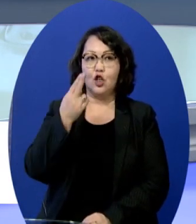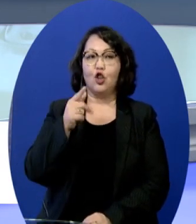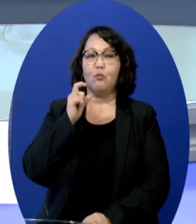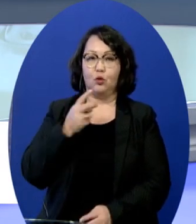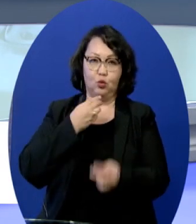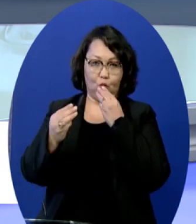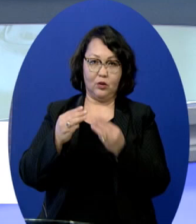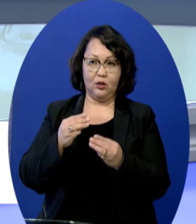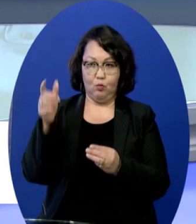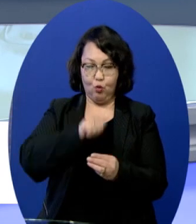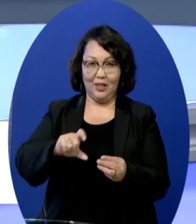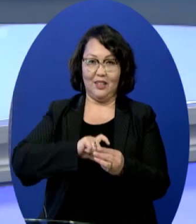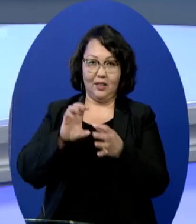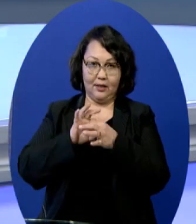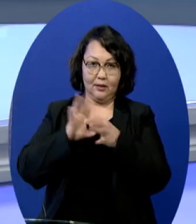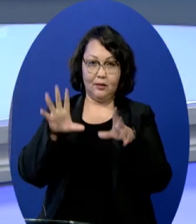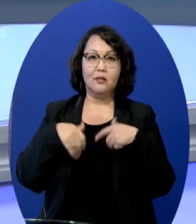эрхийг сэргээлээ.